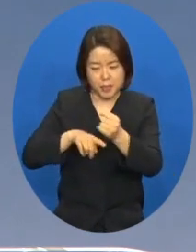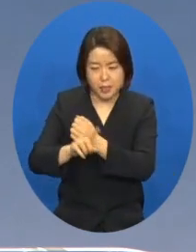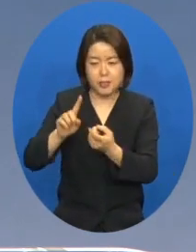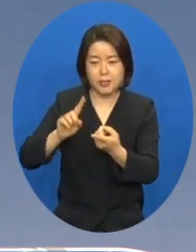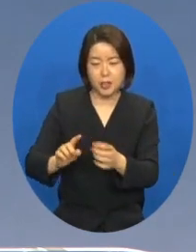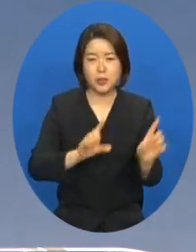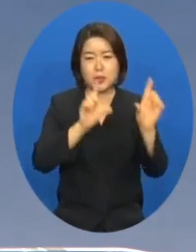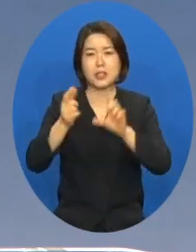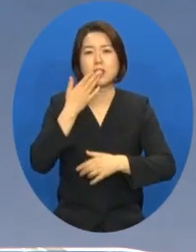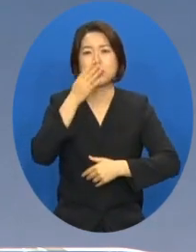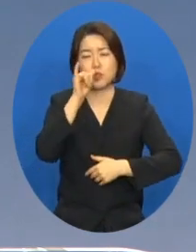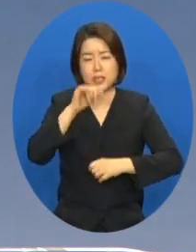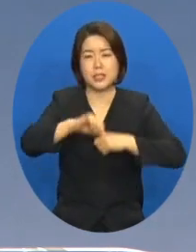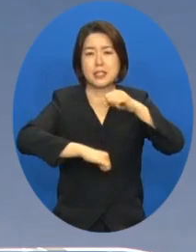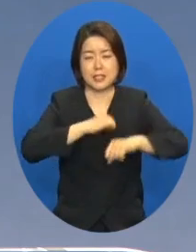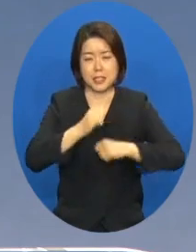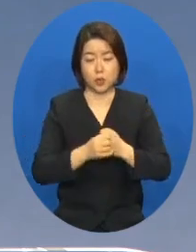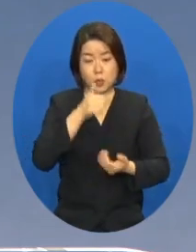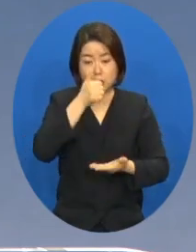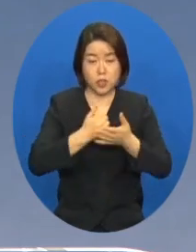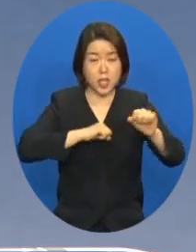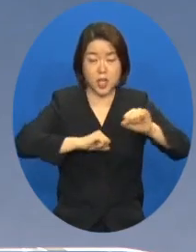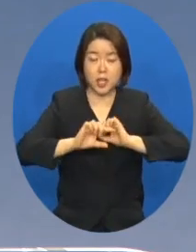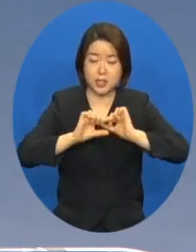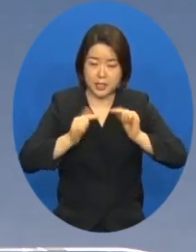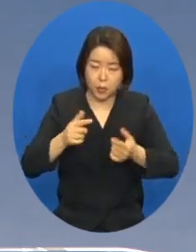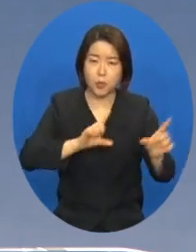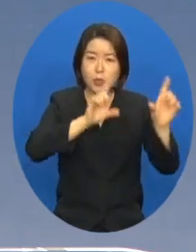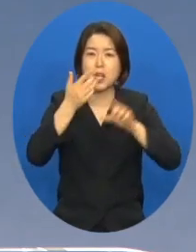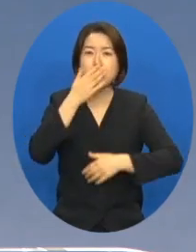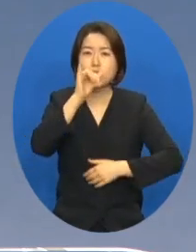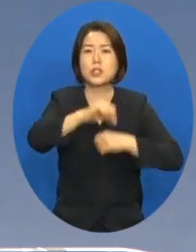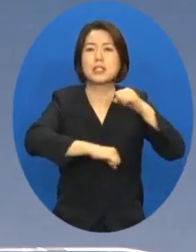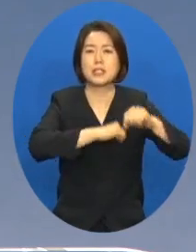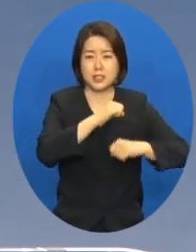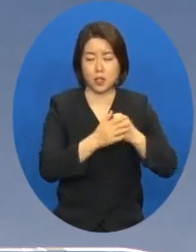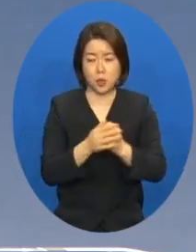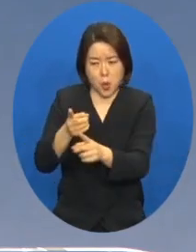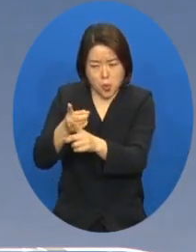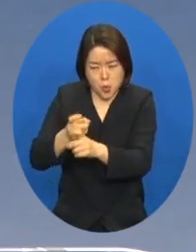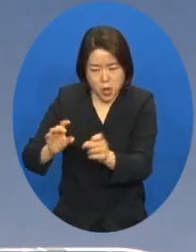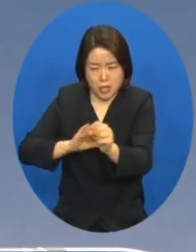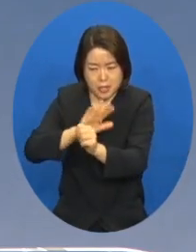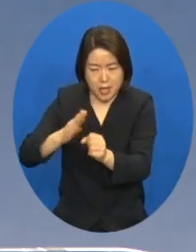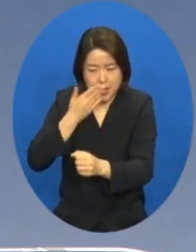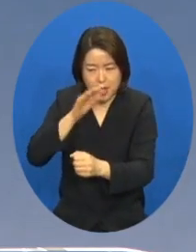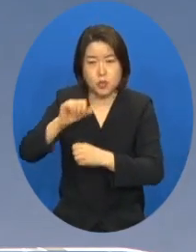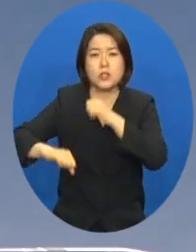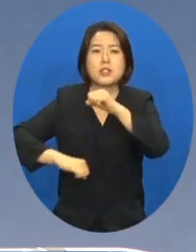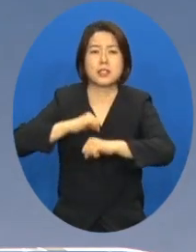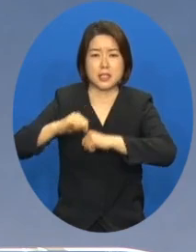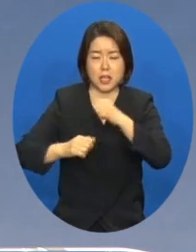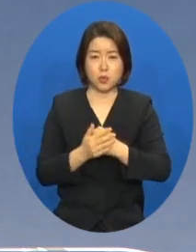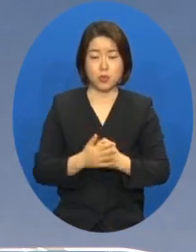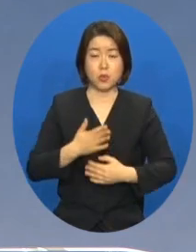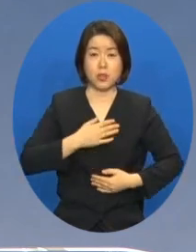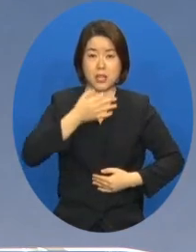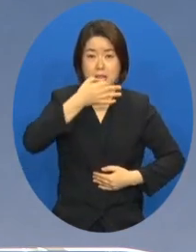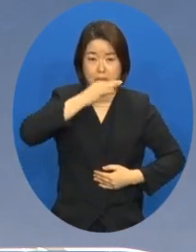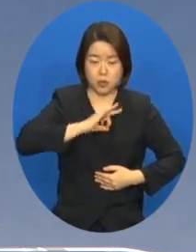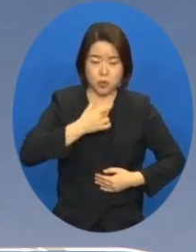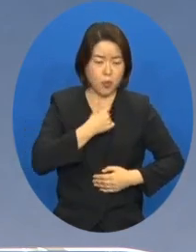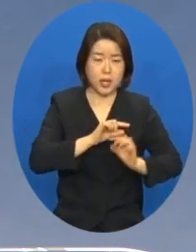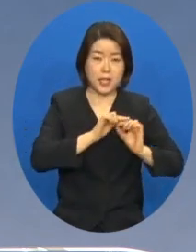자유, 죄 짓지 않고 살 수 있는 자유, 원수도 사랑할 수 있는 자유, 내 유익을 구하지